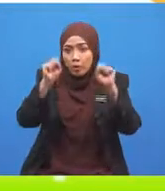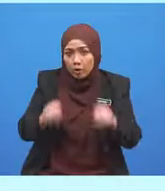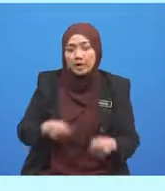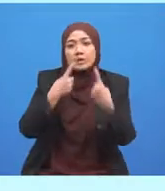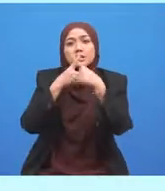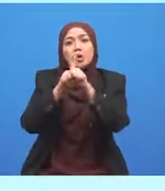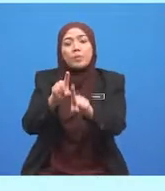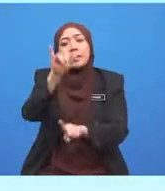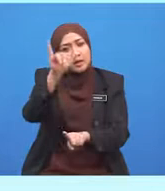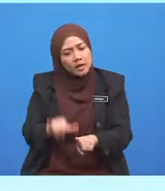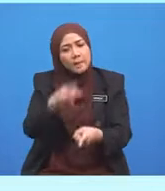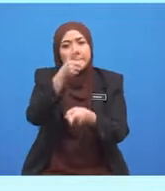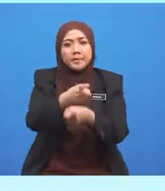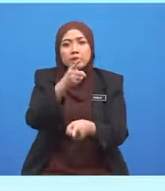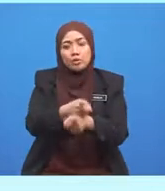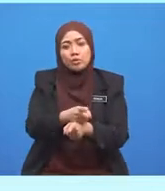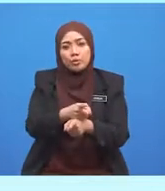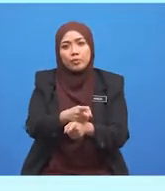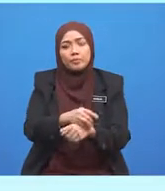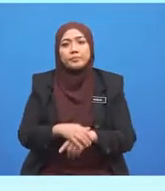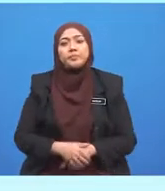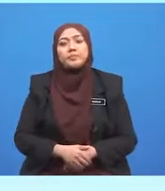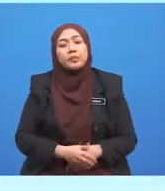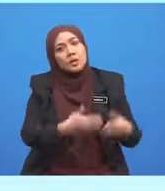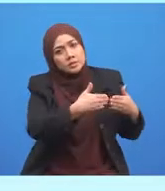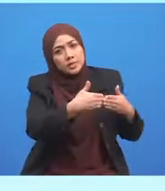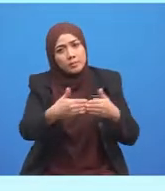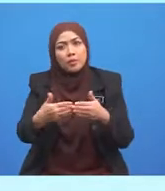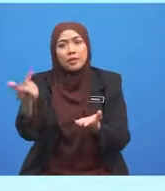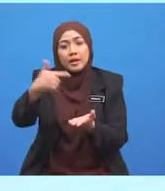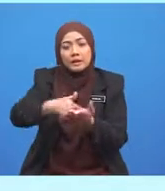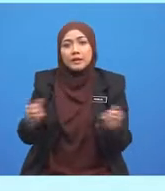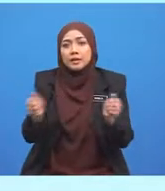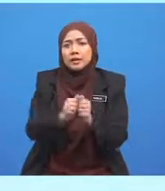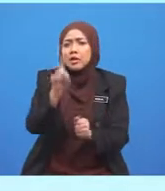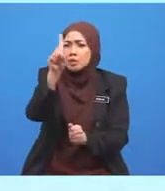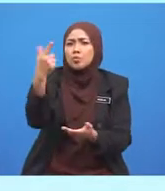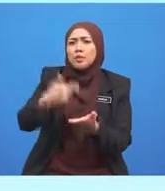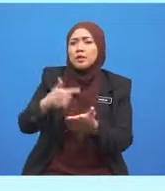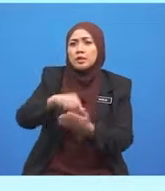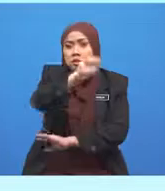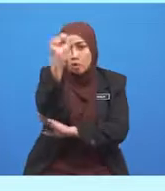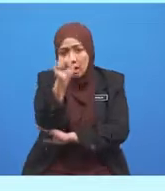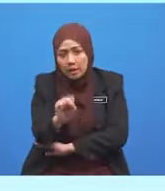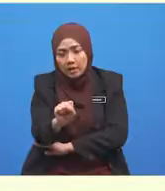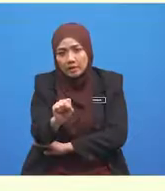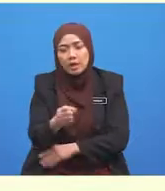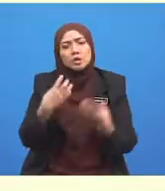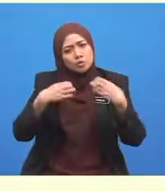tepat. Baiklah, cikgu teruskan satu lagi soalan. Cuba murid-murid